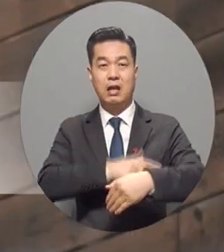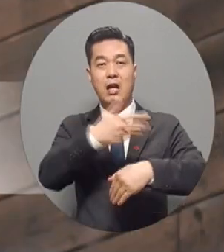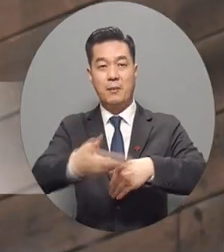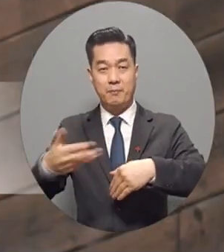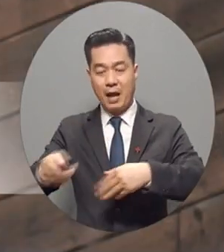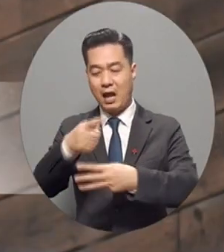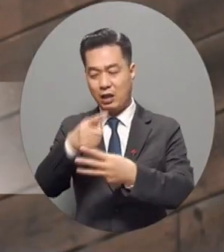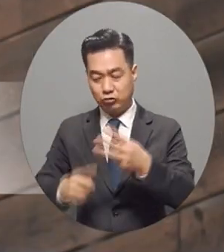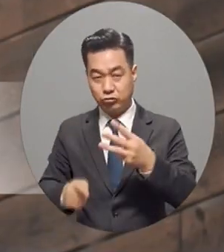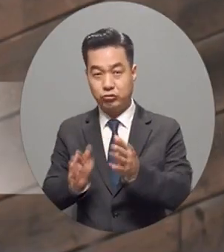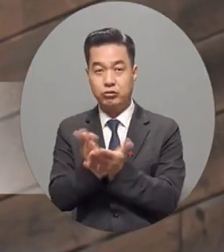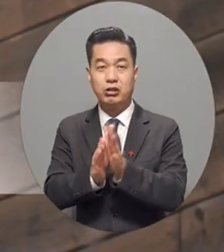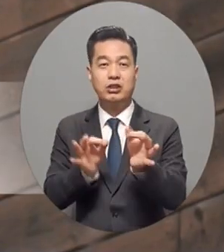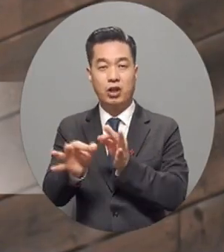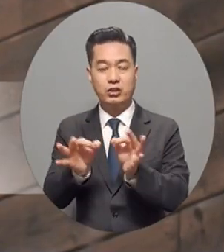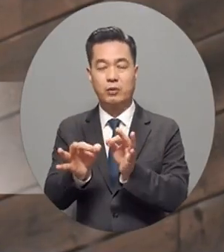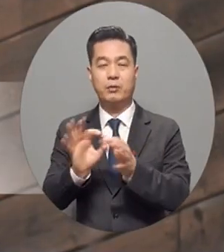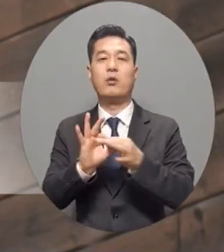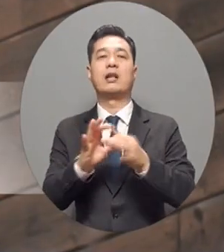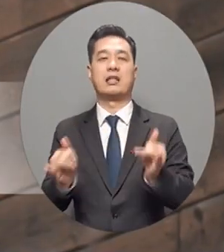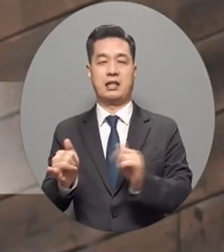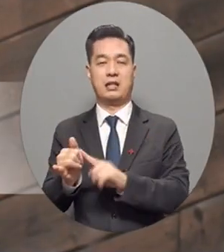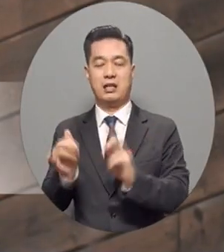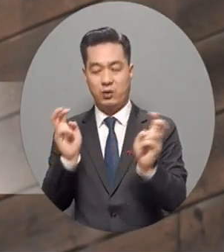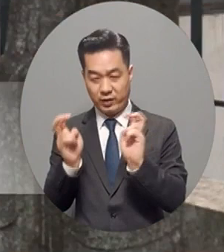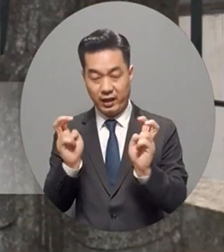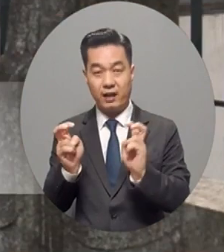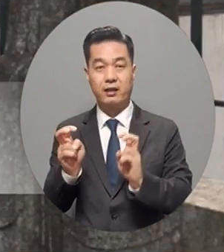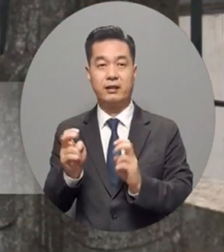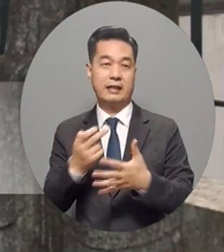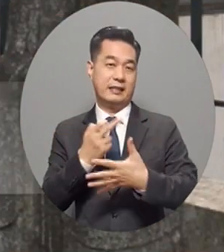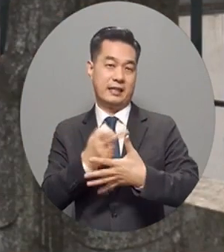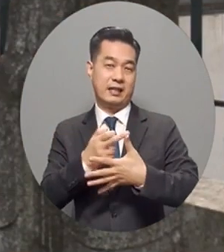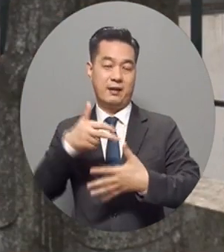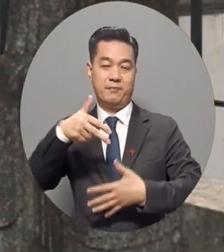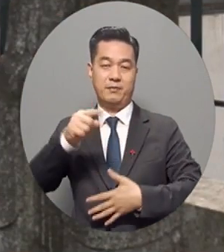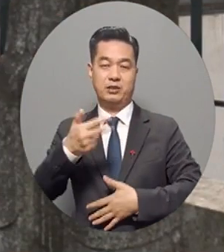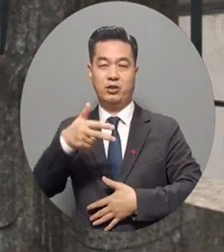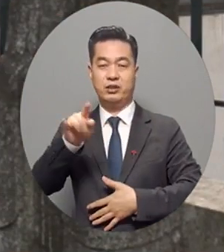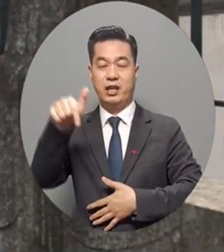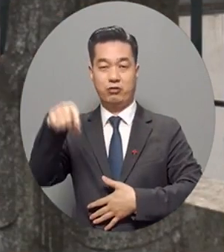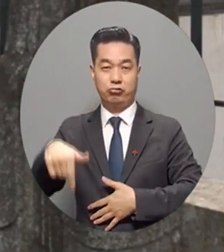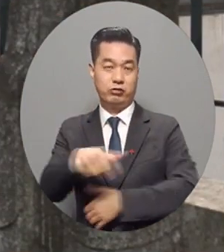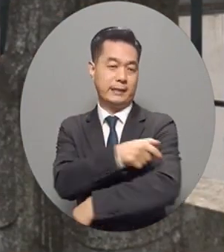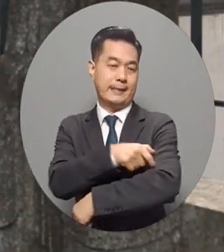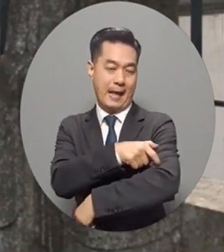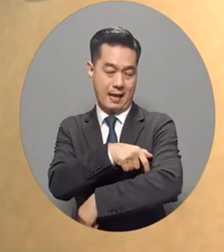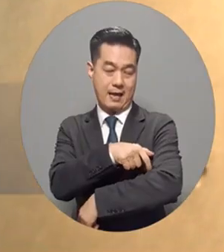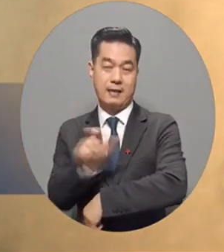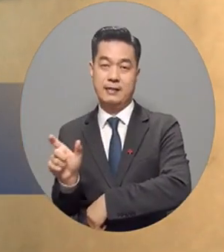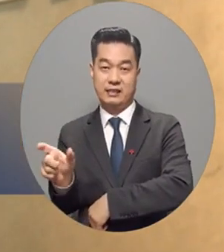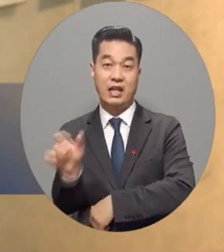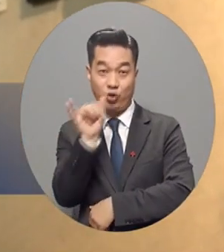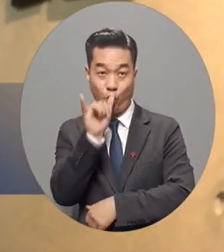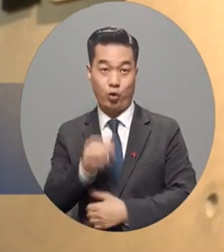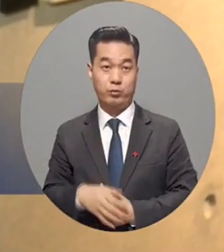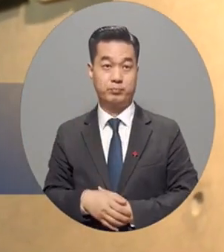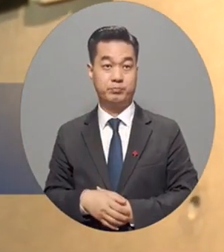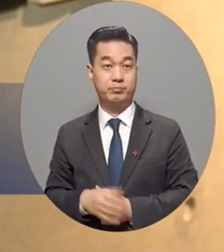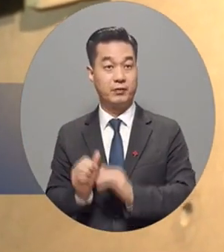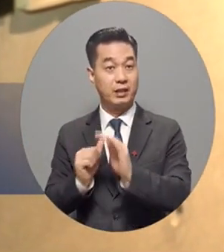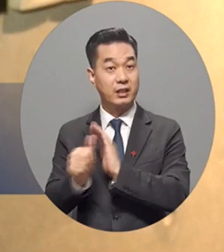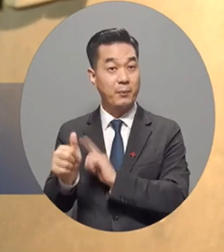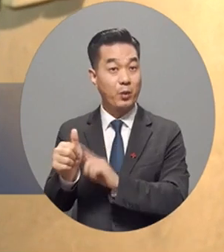서점업체 관계자인데 이 회사엔 전 씨의 장남 전재국 씨가 이사로 등재돼 있습니다. 대표님 혹시 계신가요? 이제